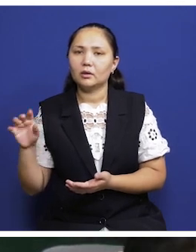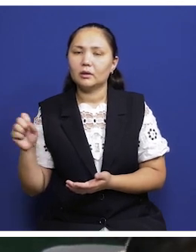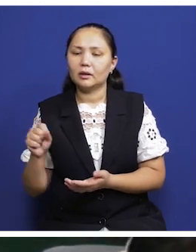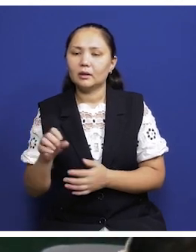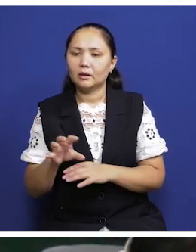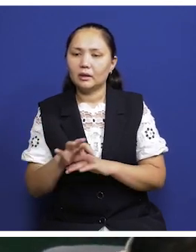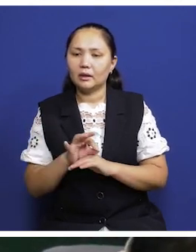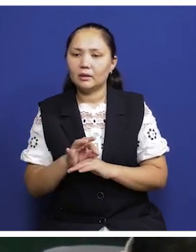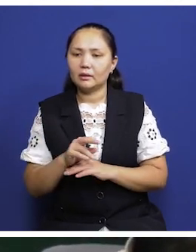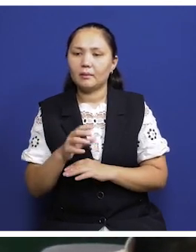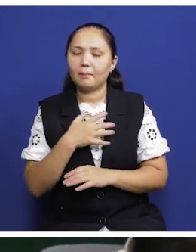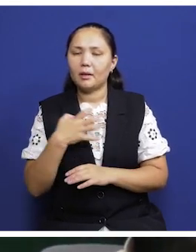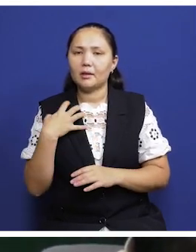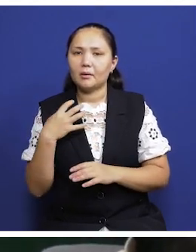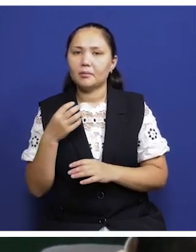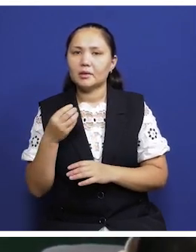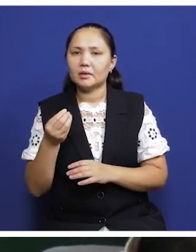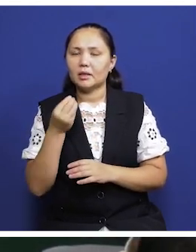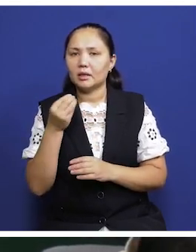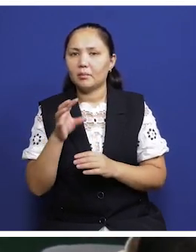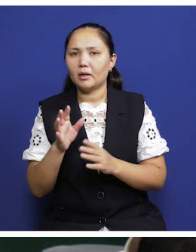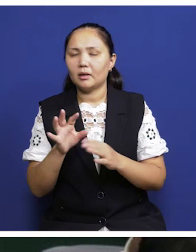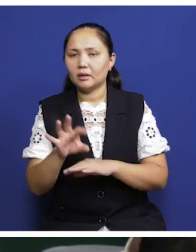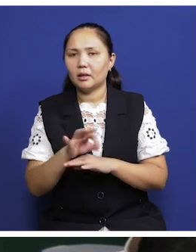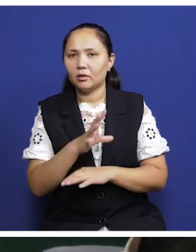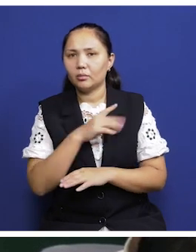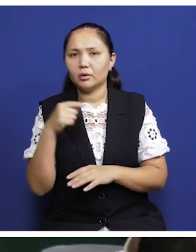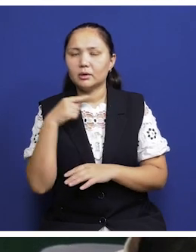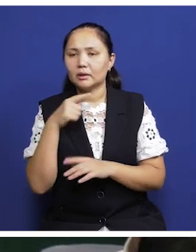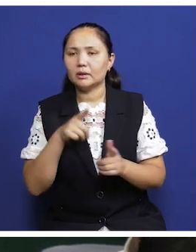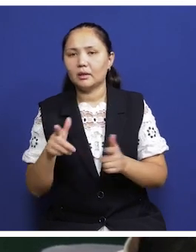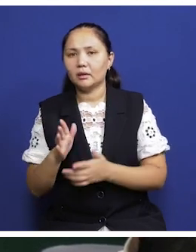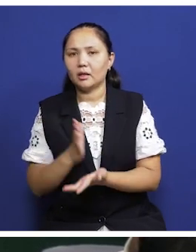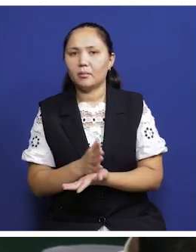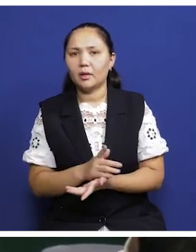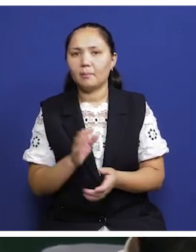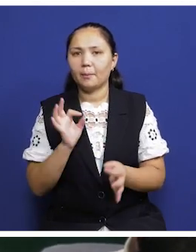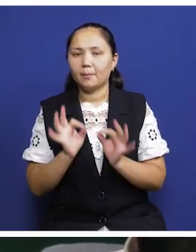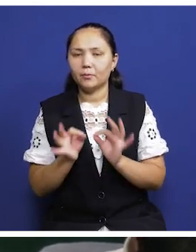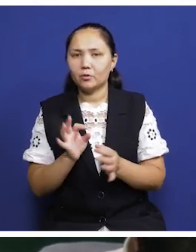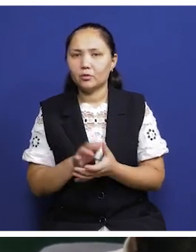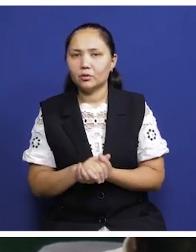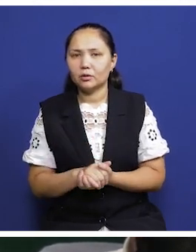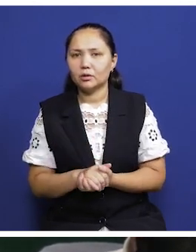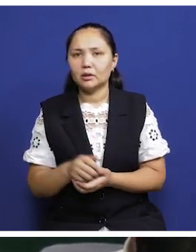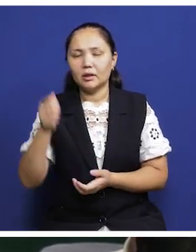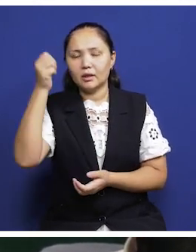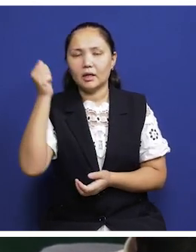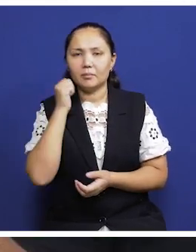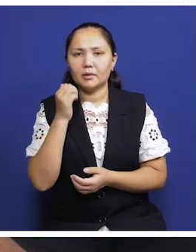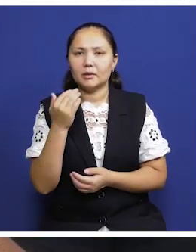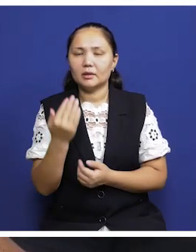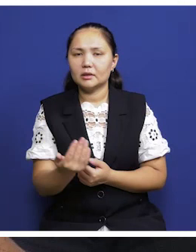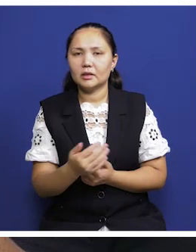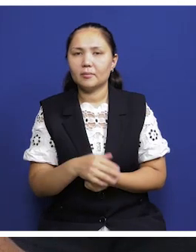келіп малдарымызды уже ордасына қойып жатырмыз. Дұрыс. Ауыл әкімдеріне көп көп рахмет айтамыз, көп қызмет